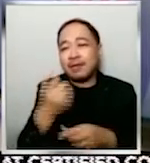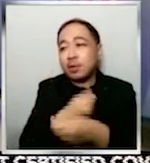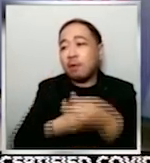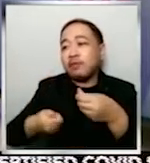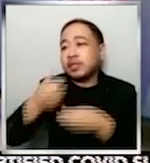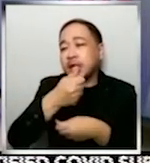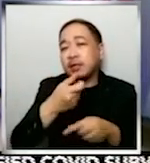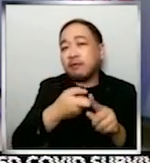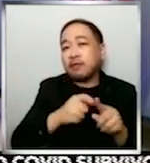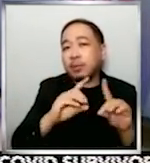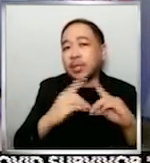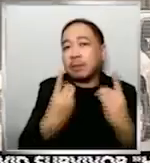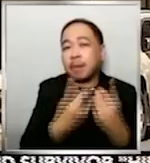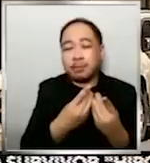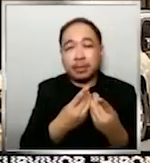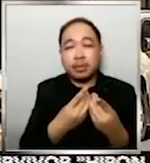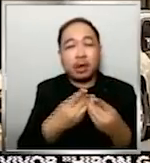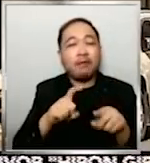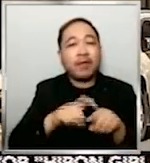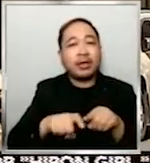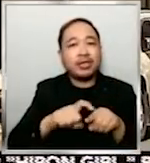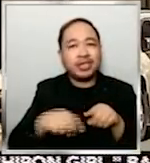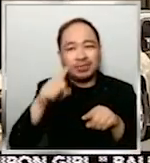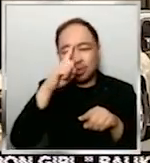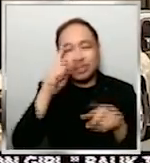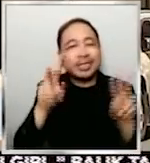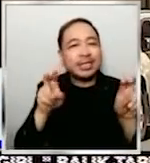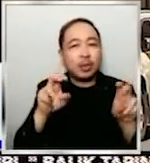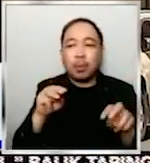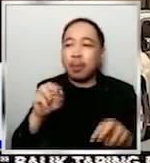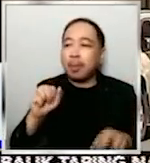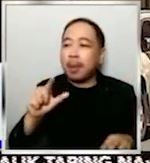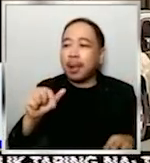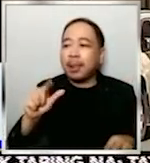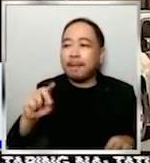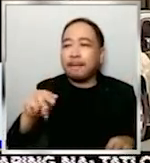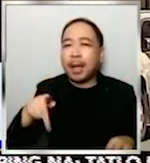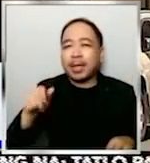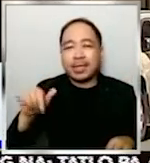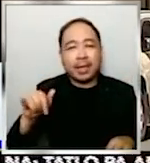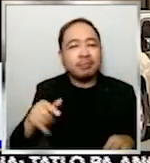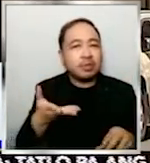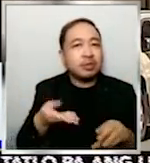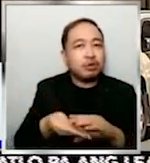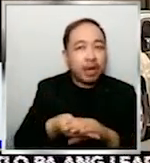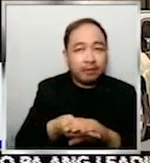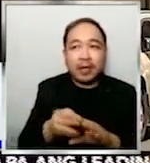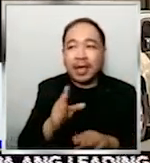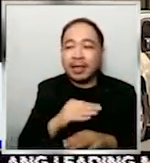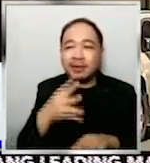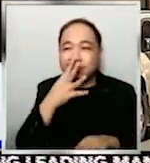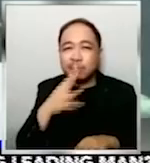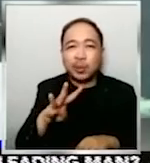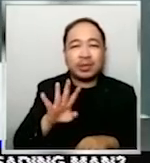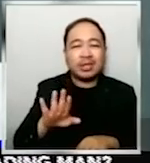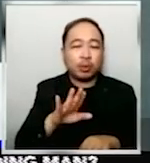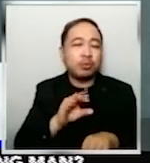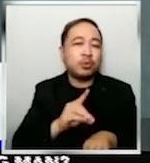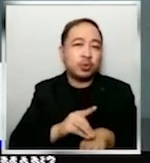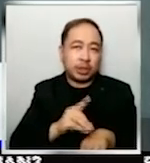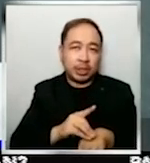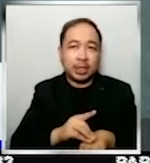sa Malampaya Deal. Kasong graft, gross neglect of duty at grave misconduct ang mga inirekomendang ihain laban sa mga